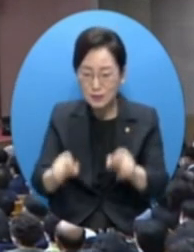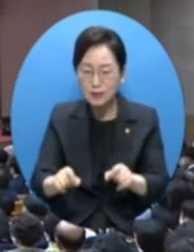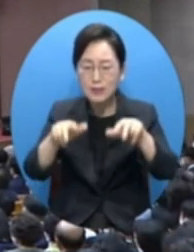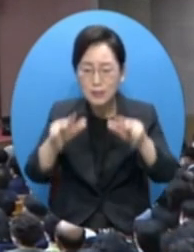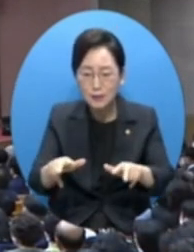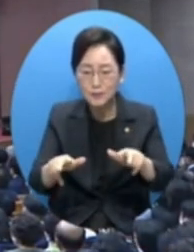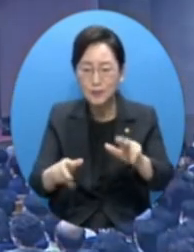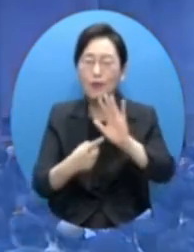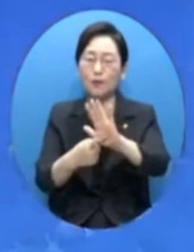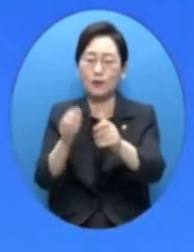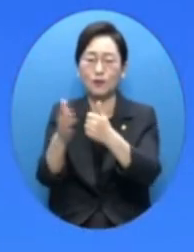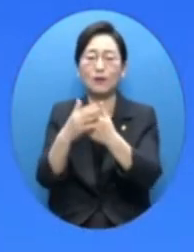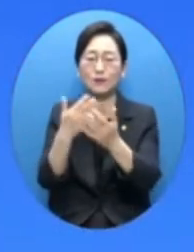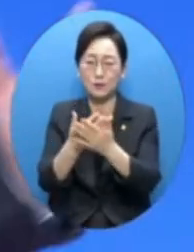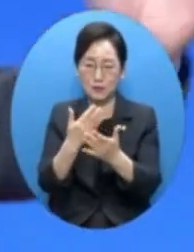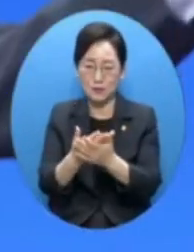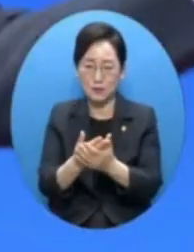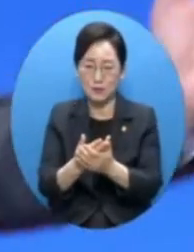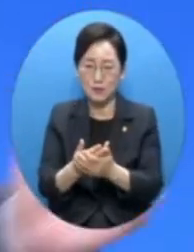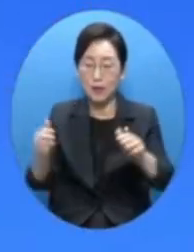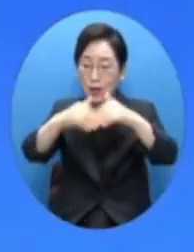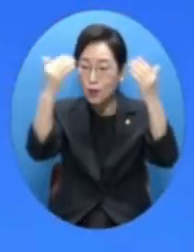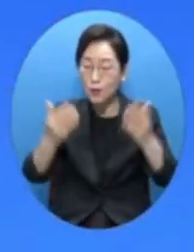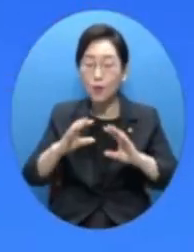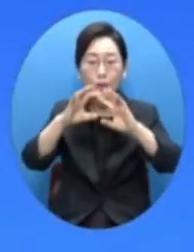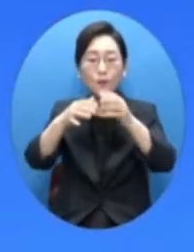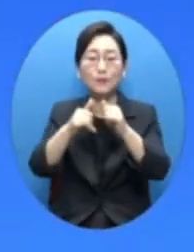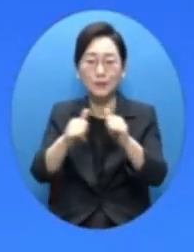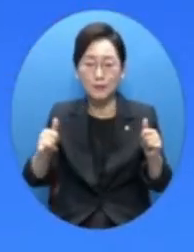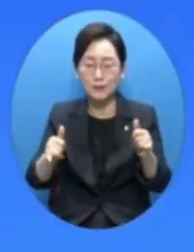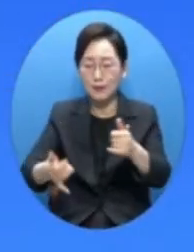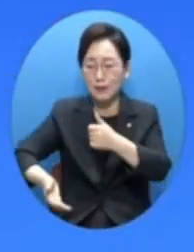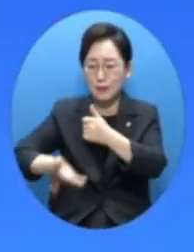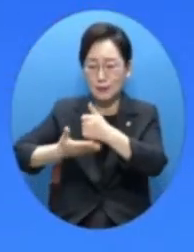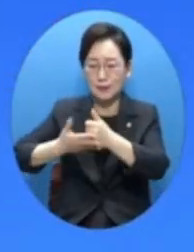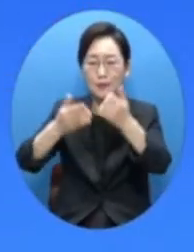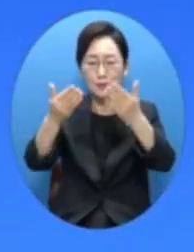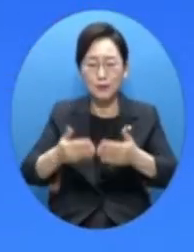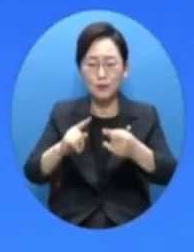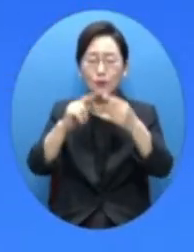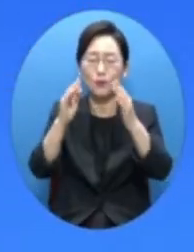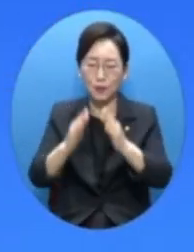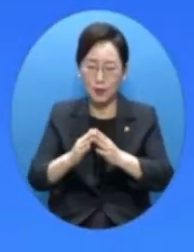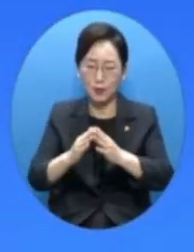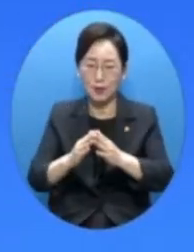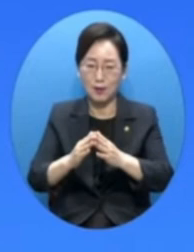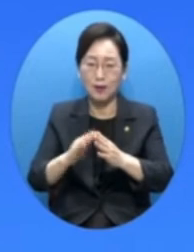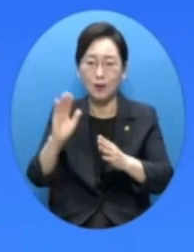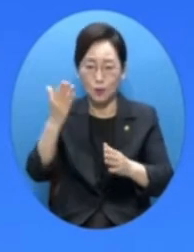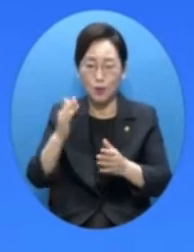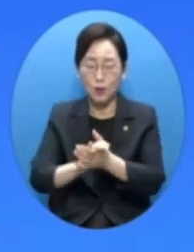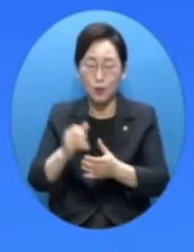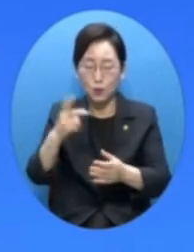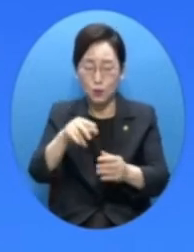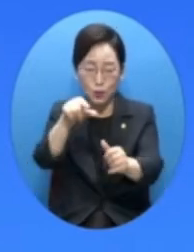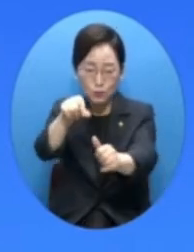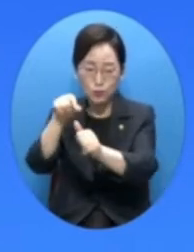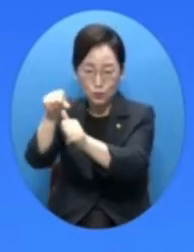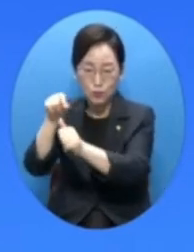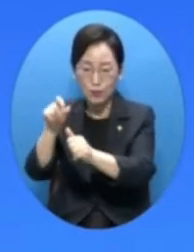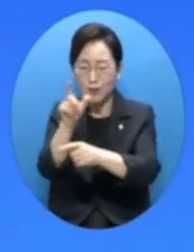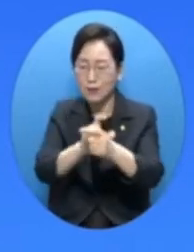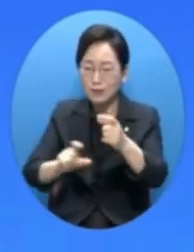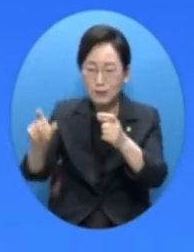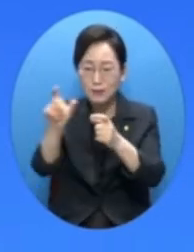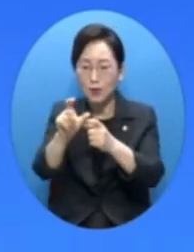하여 주옵소서. 온 국민들에게 칭찬받는 교회 되게 하여 주옵시고 주께서 구원받는 사람을 날마다